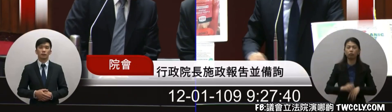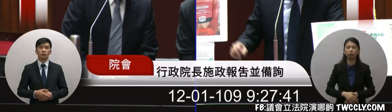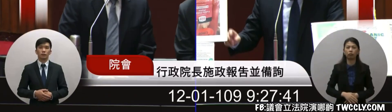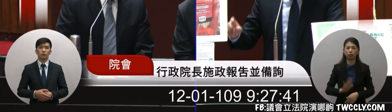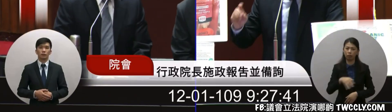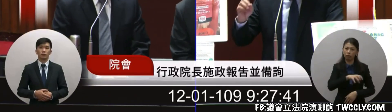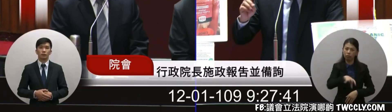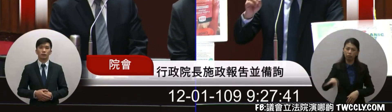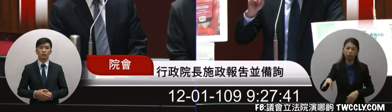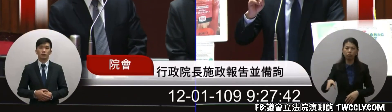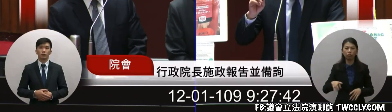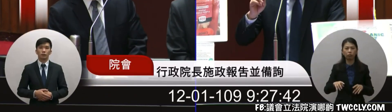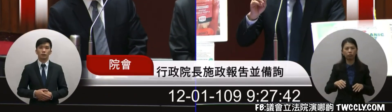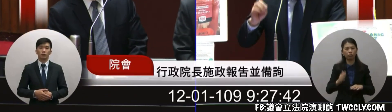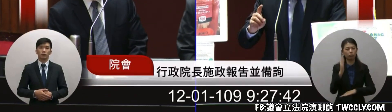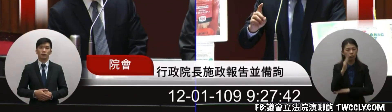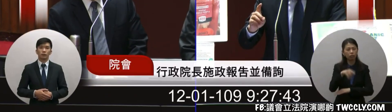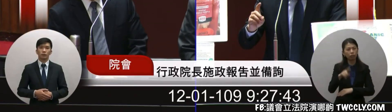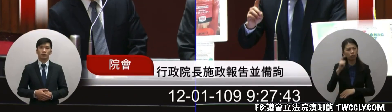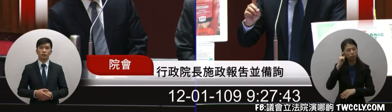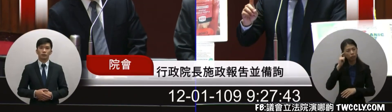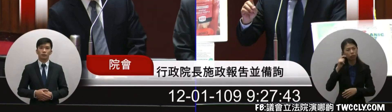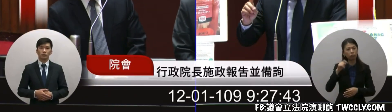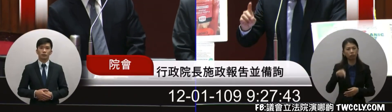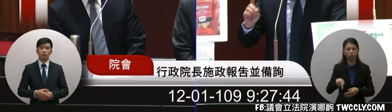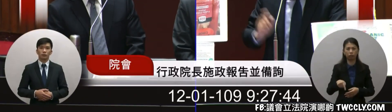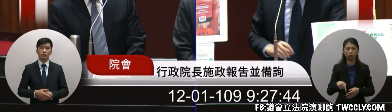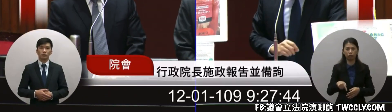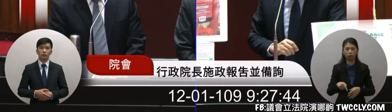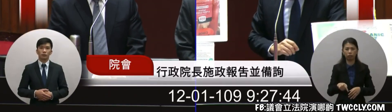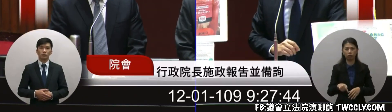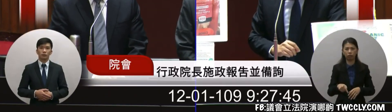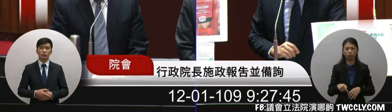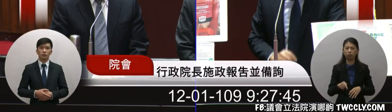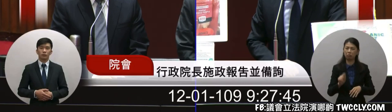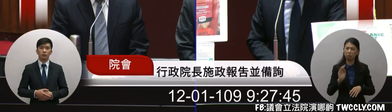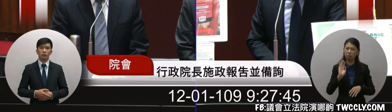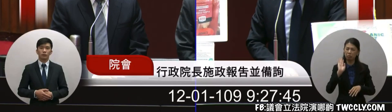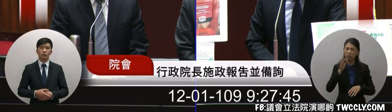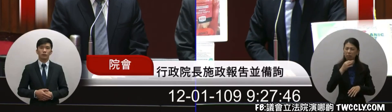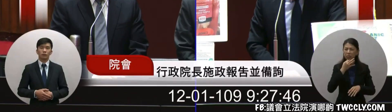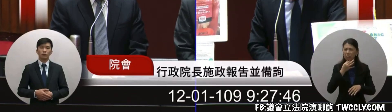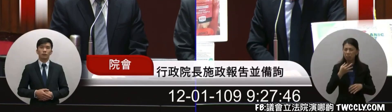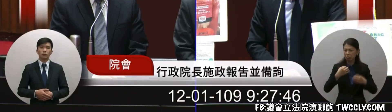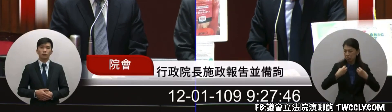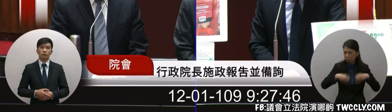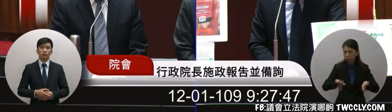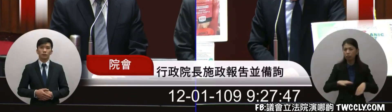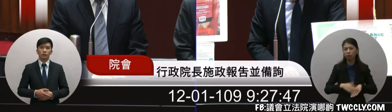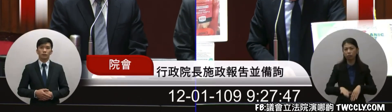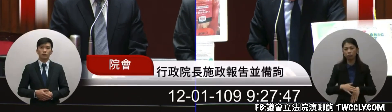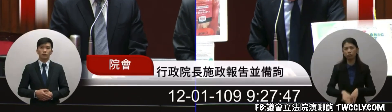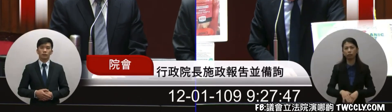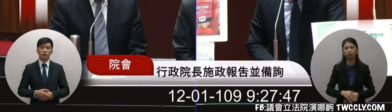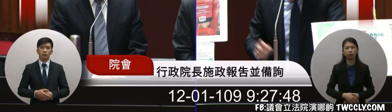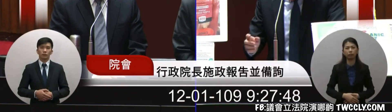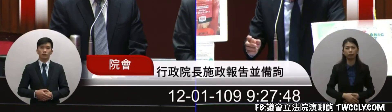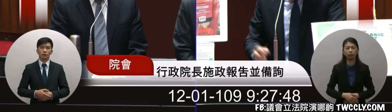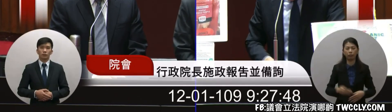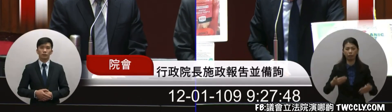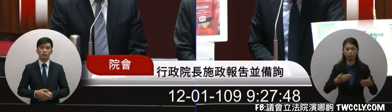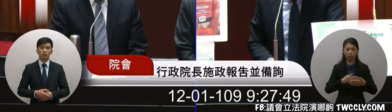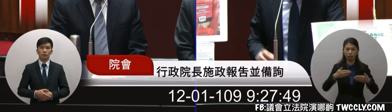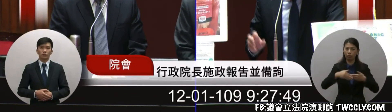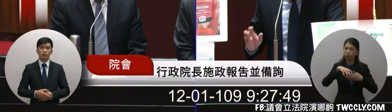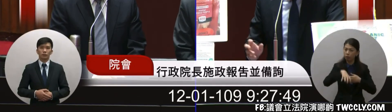是什么，就是说铁路立体化这件事也有可能未来会亏损，那甚至呢我们现在都已经在这个交通部这边